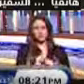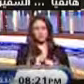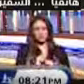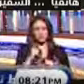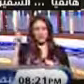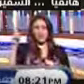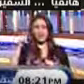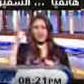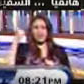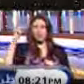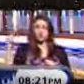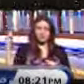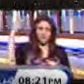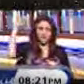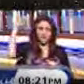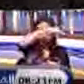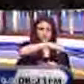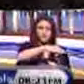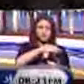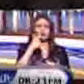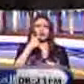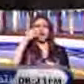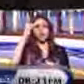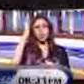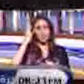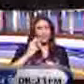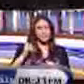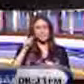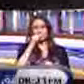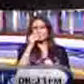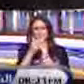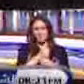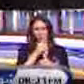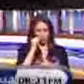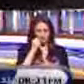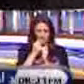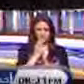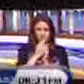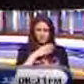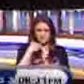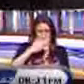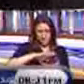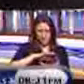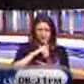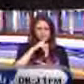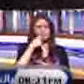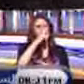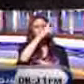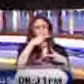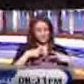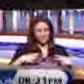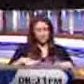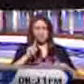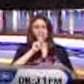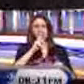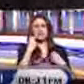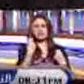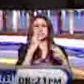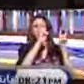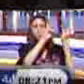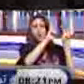طرابلس، وقد أجيبت بالفعل إلى طلبها بعد تدخلنا مع السلطات الليبية، والتقت هي مع الطبيب الشرعي